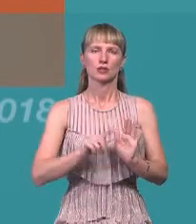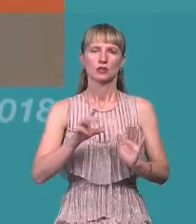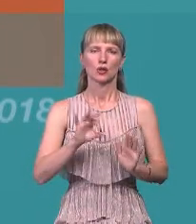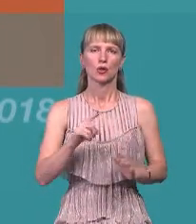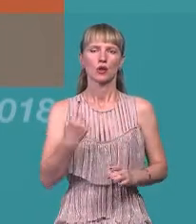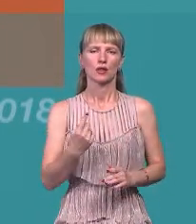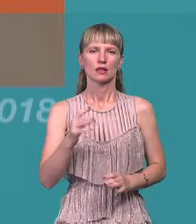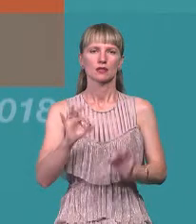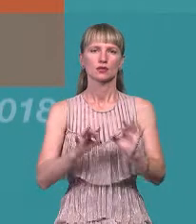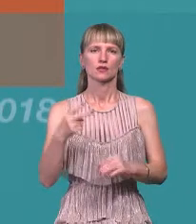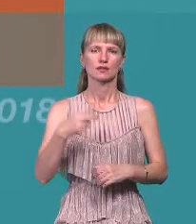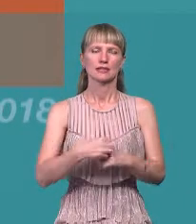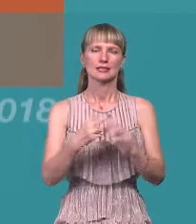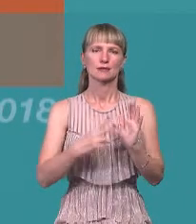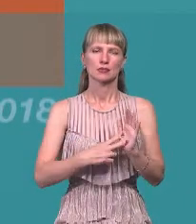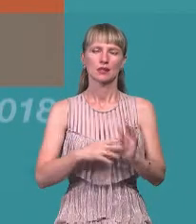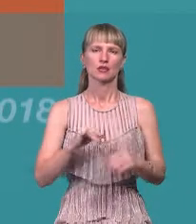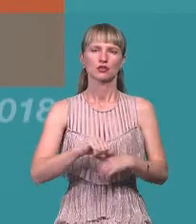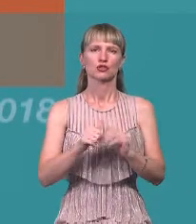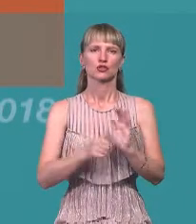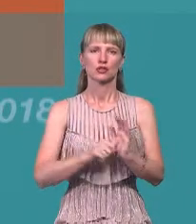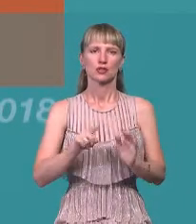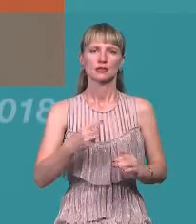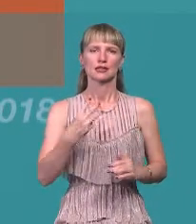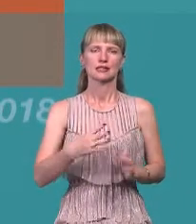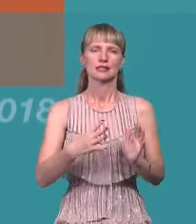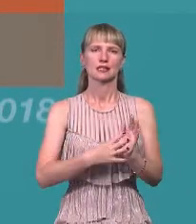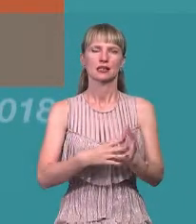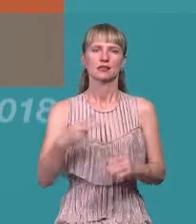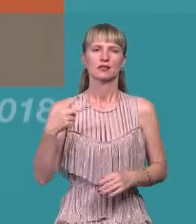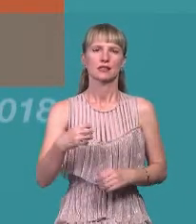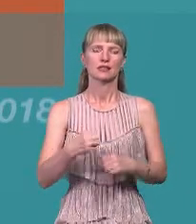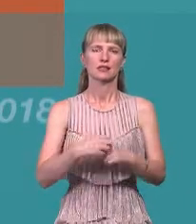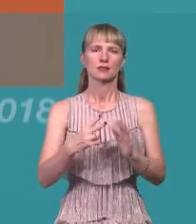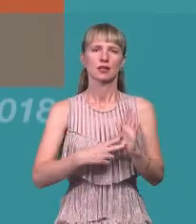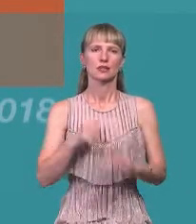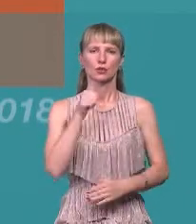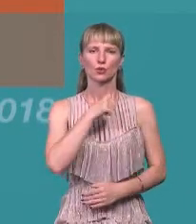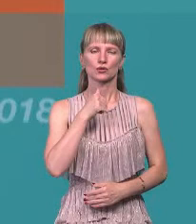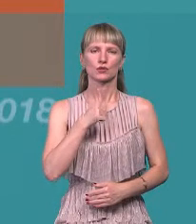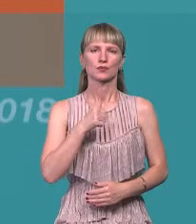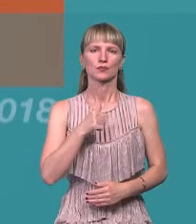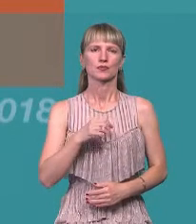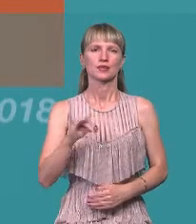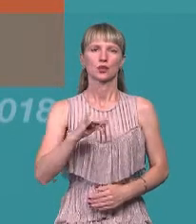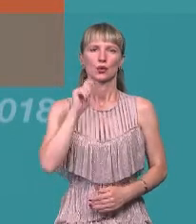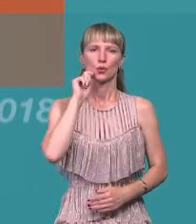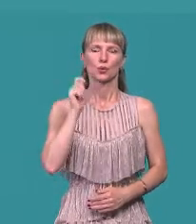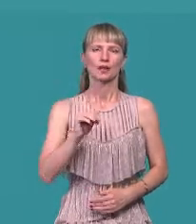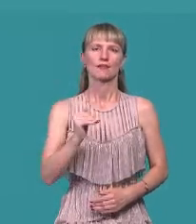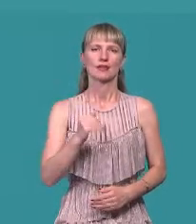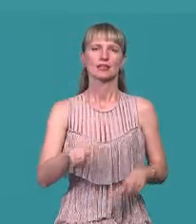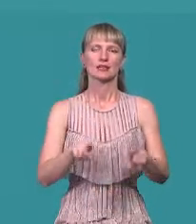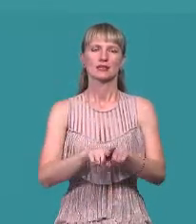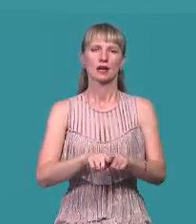16,01% в 2017 році і 16,39% в 2018 році. Історія України і фізика